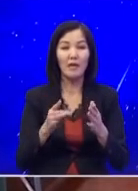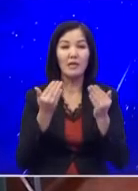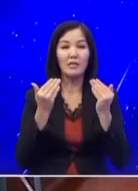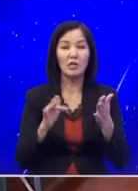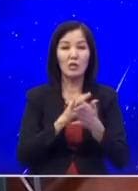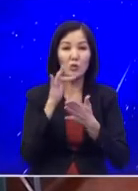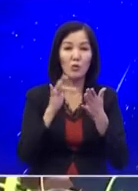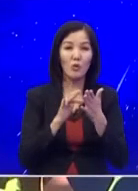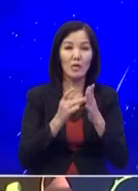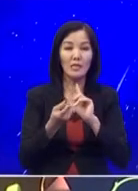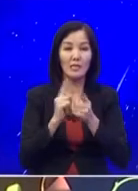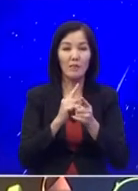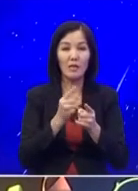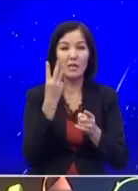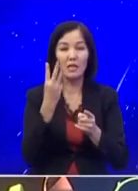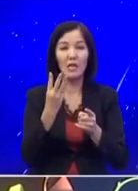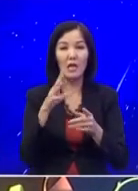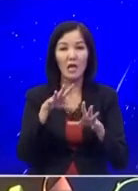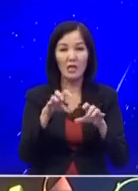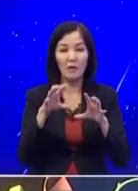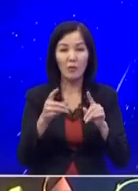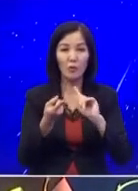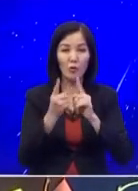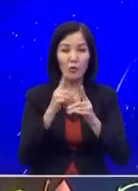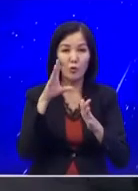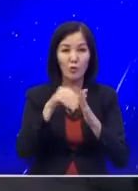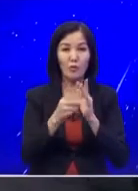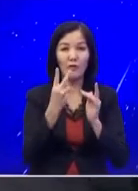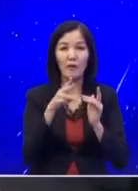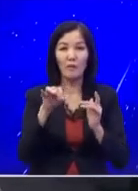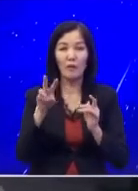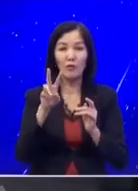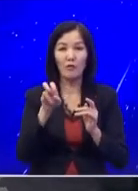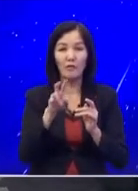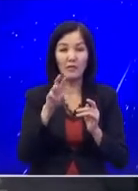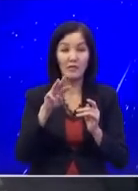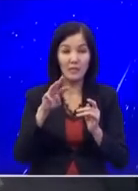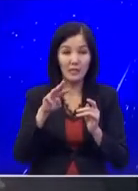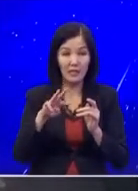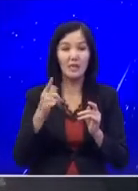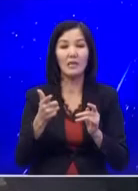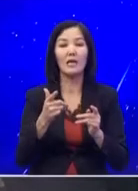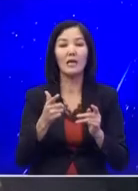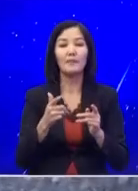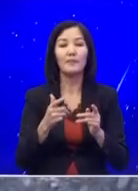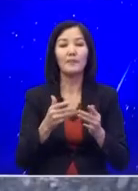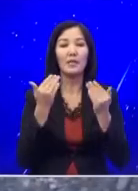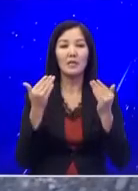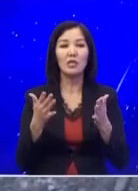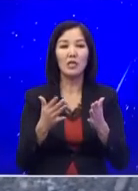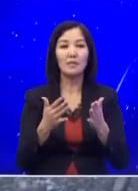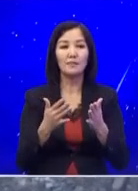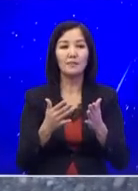города были заменены три глубинных насоса общей стоимостью 2 миллиона тенге. Производительность и мощность нового оборудования намного